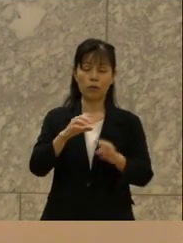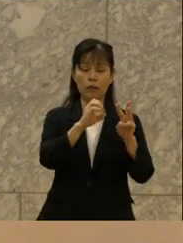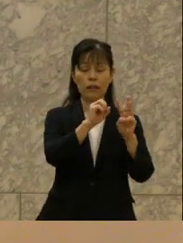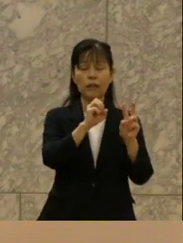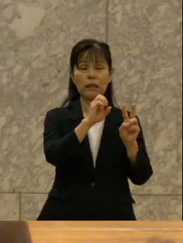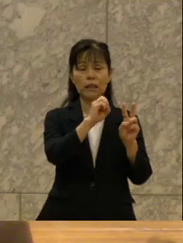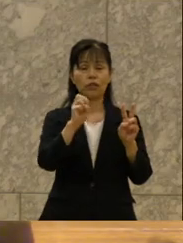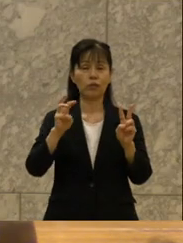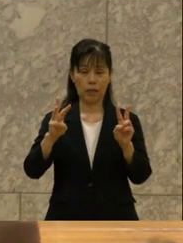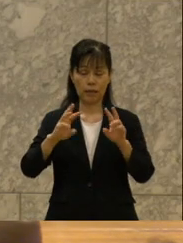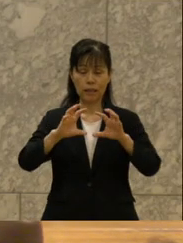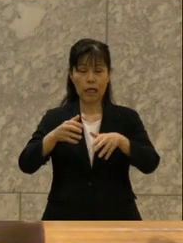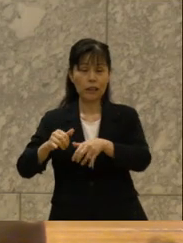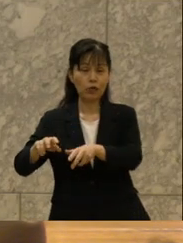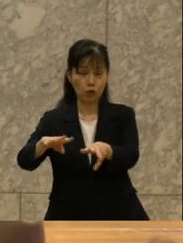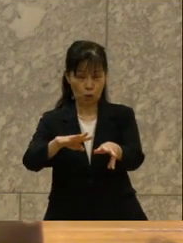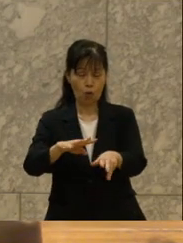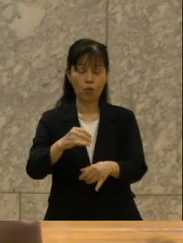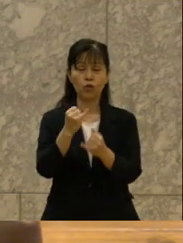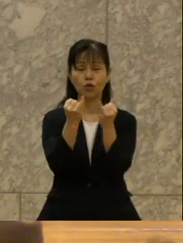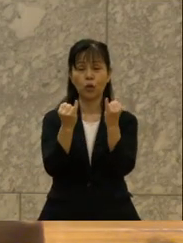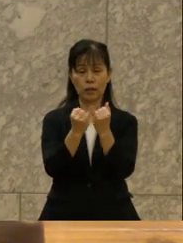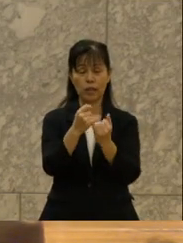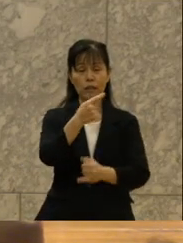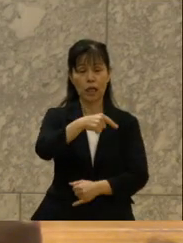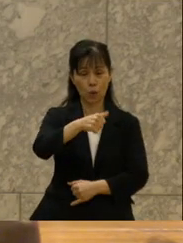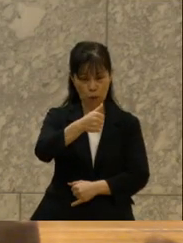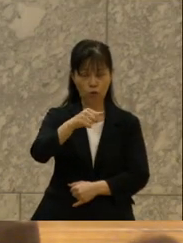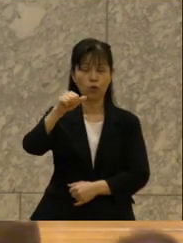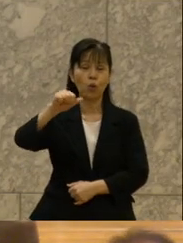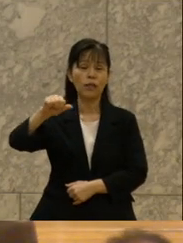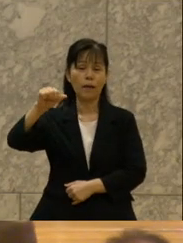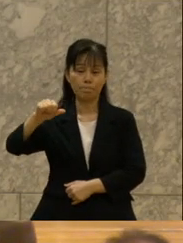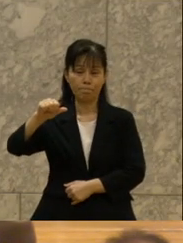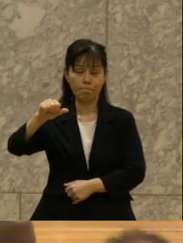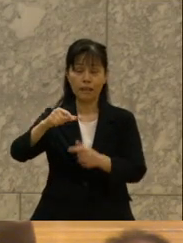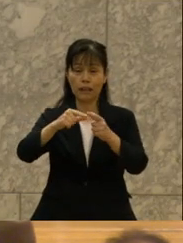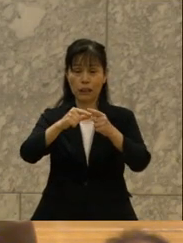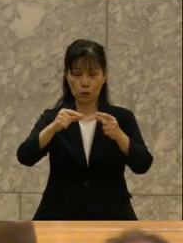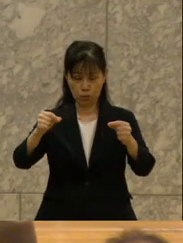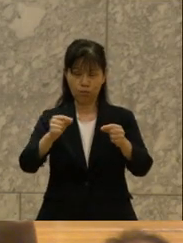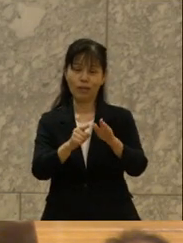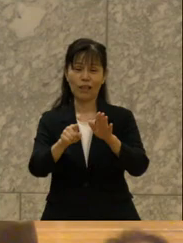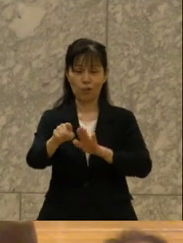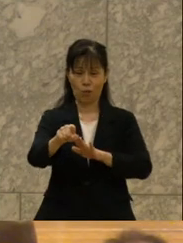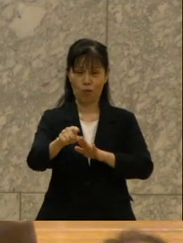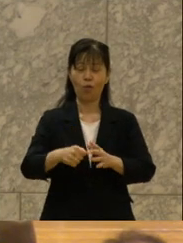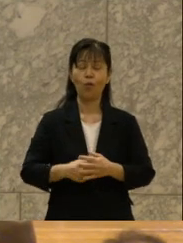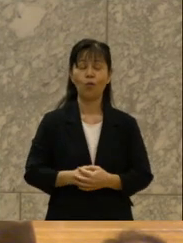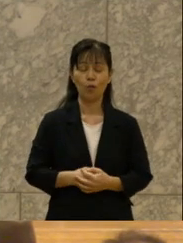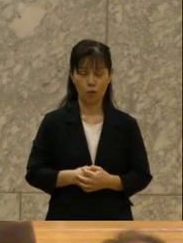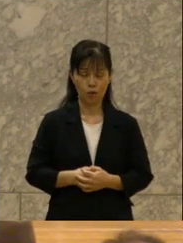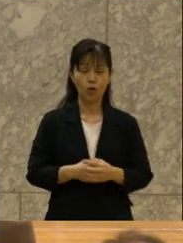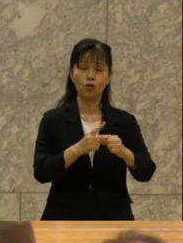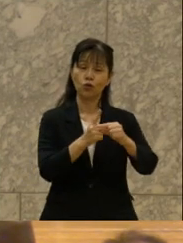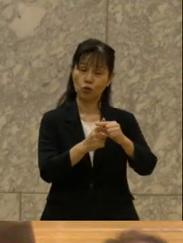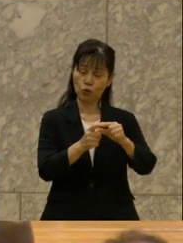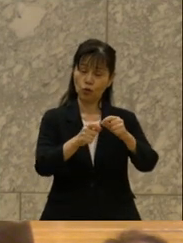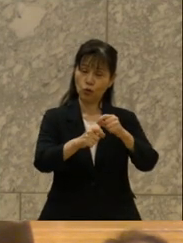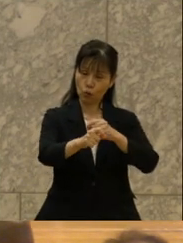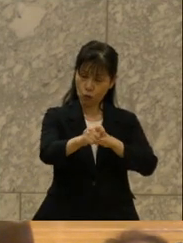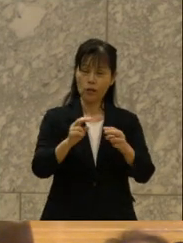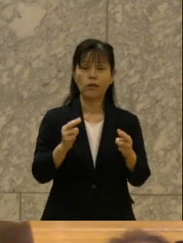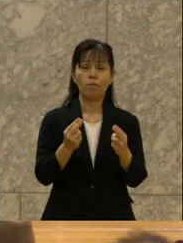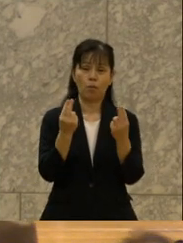世界陸上女子1500m5000m日本代表中距離走長距離走